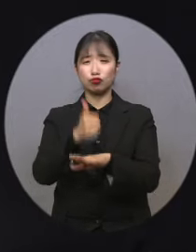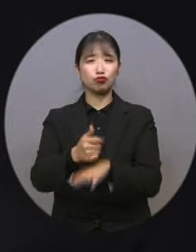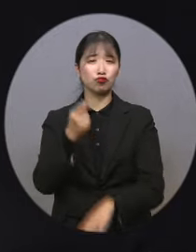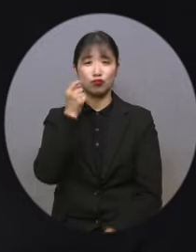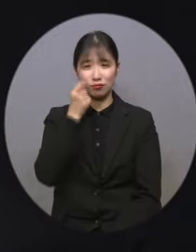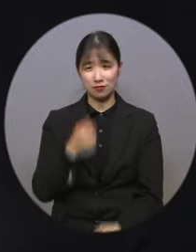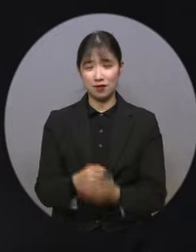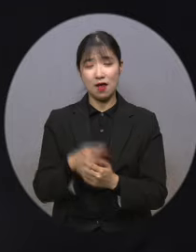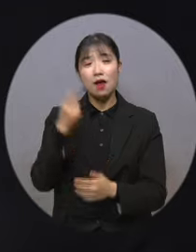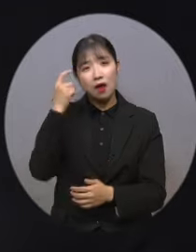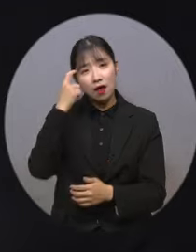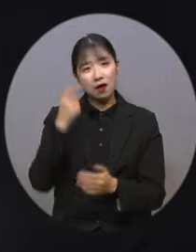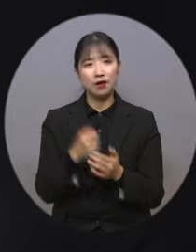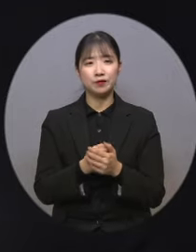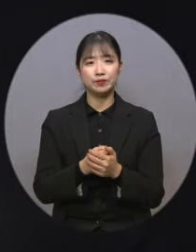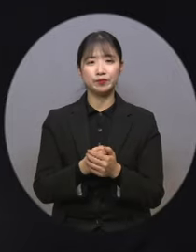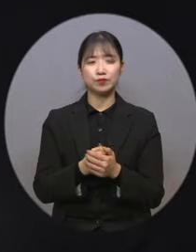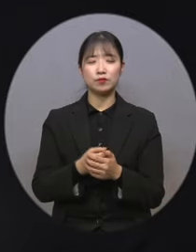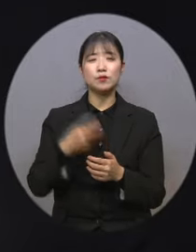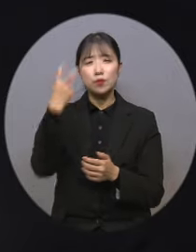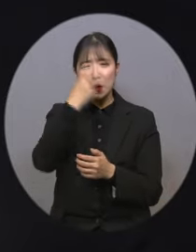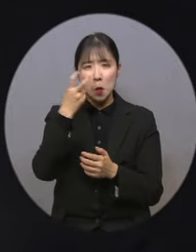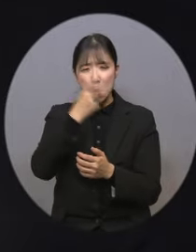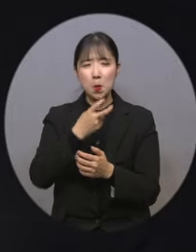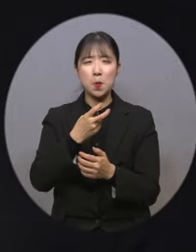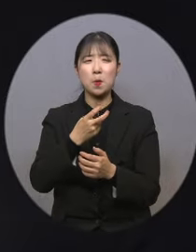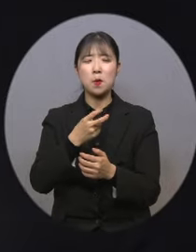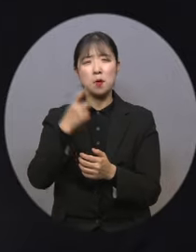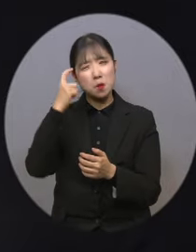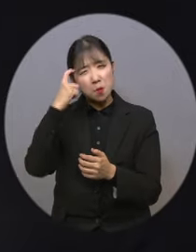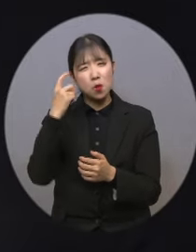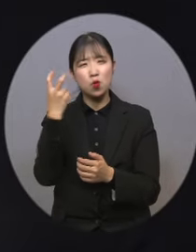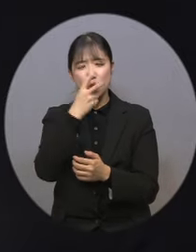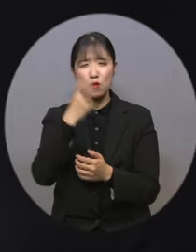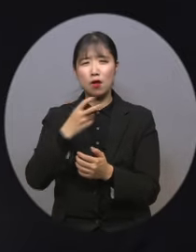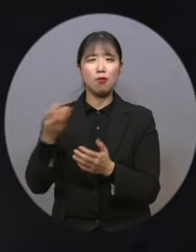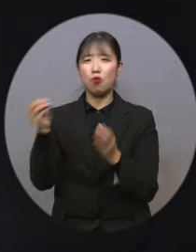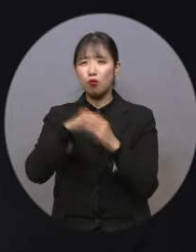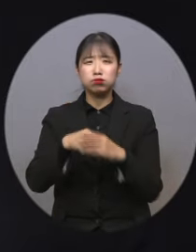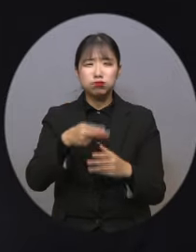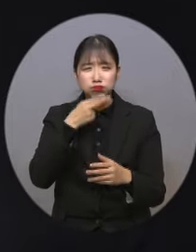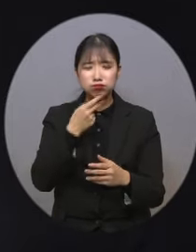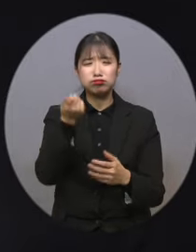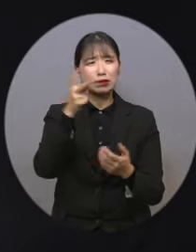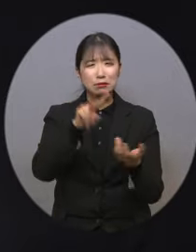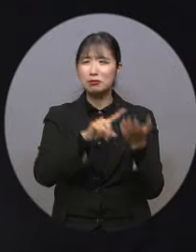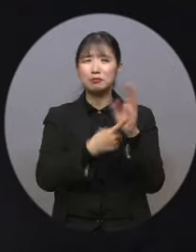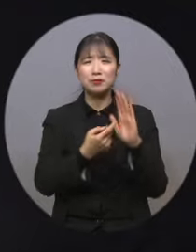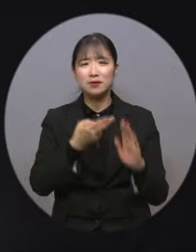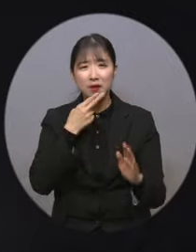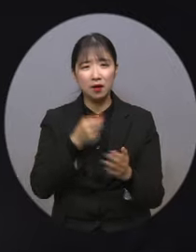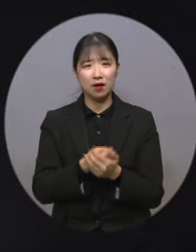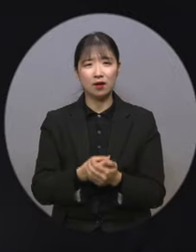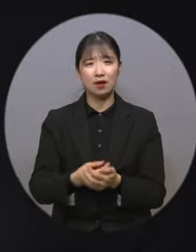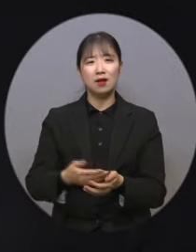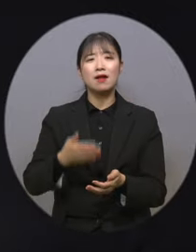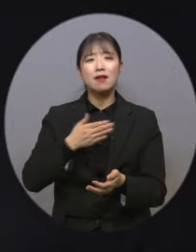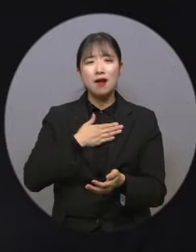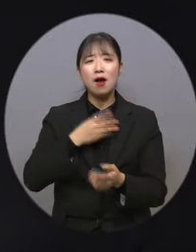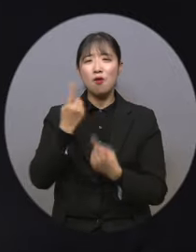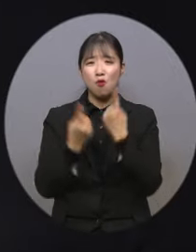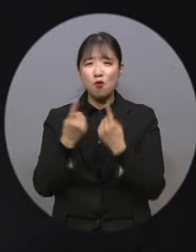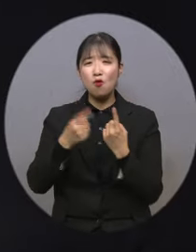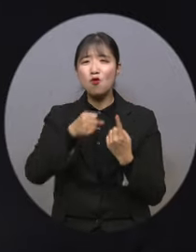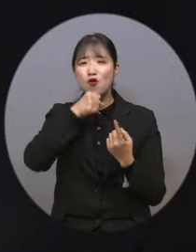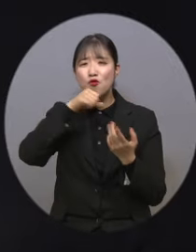왜 요런 조사도 안 넣어주고 테레비 도 안내 보내줘요 음 아니 반지 내보다 여론이 훨씬 낮은